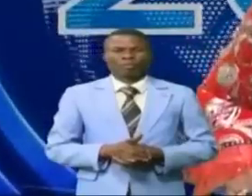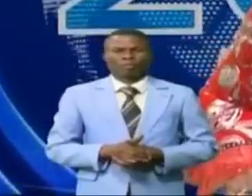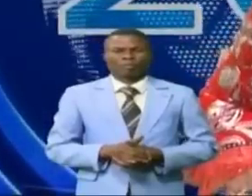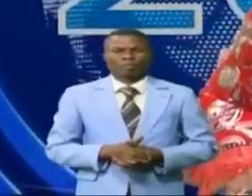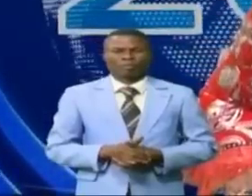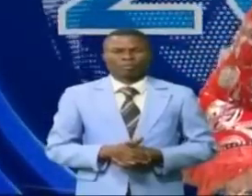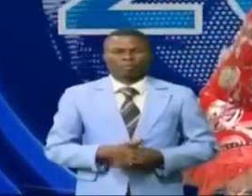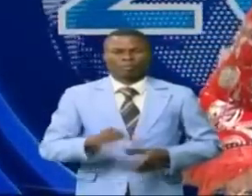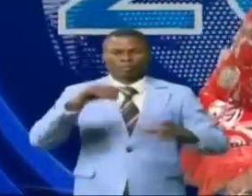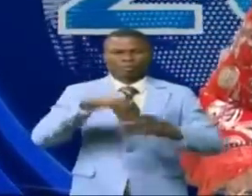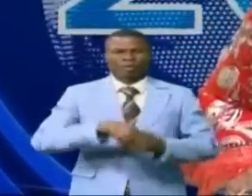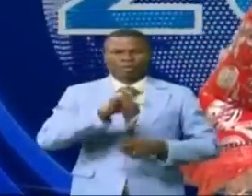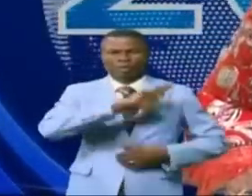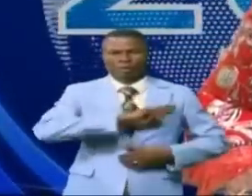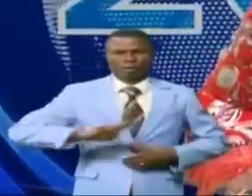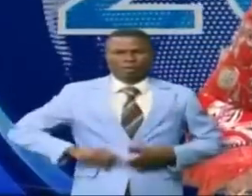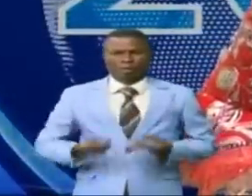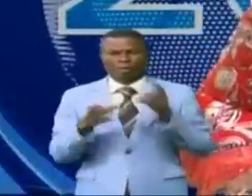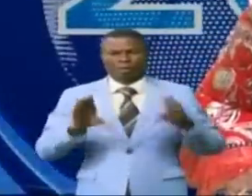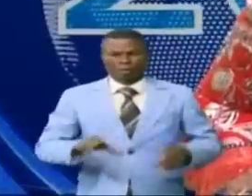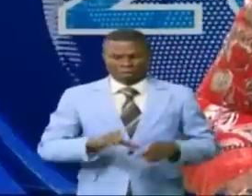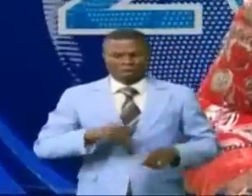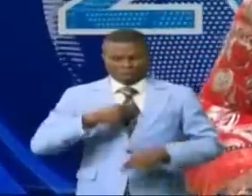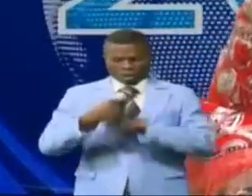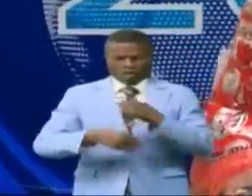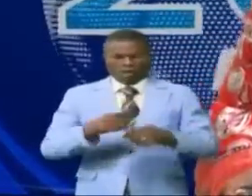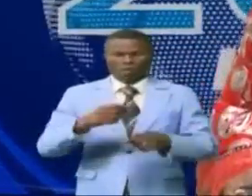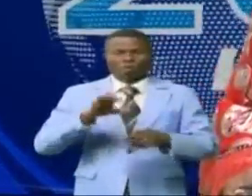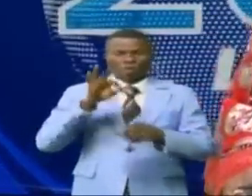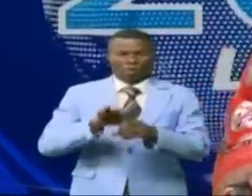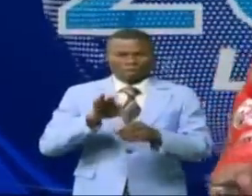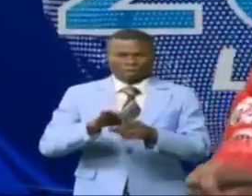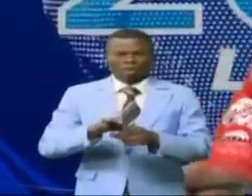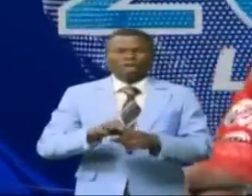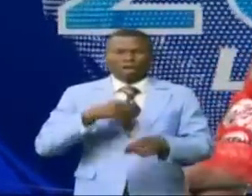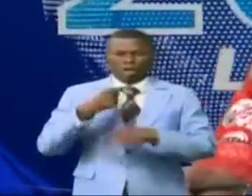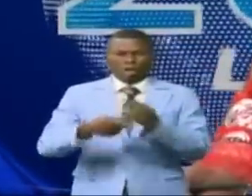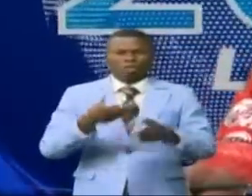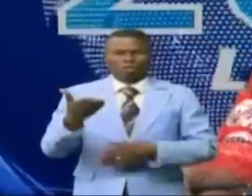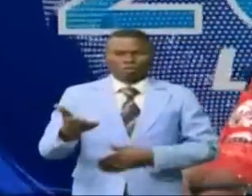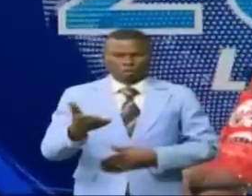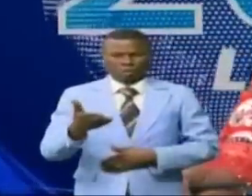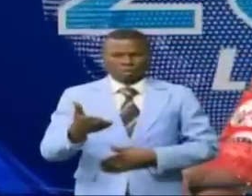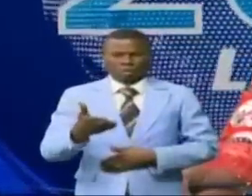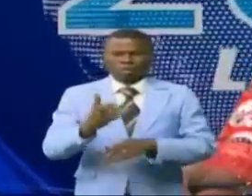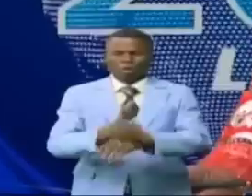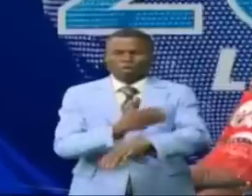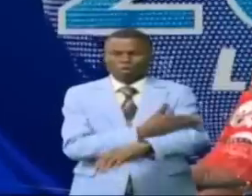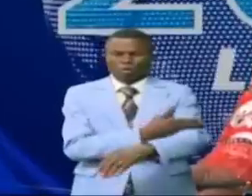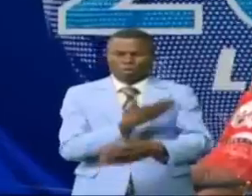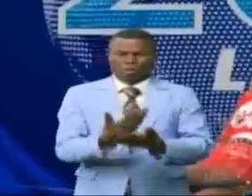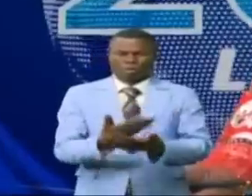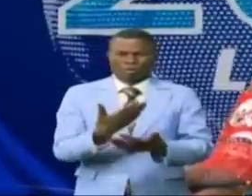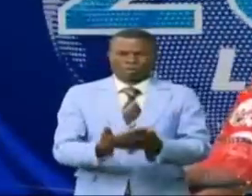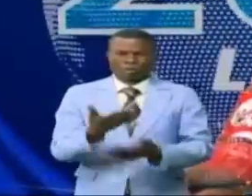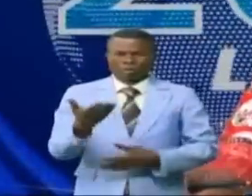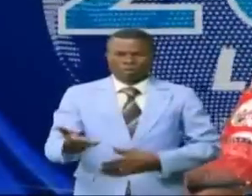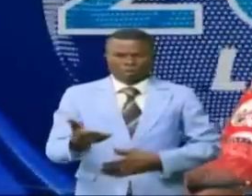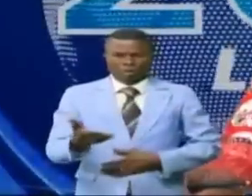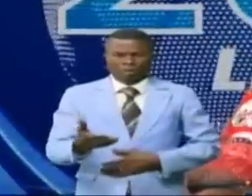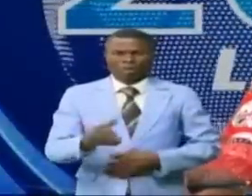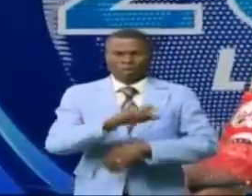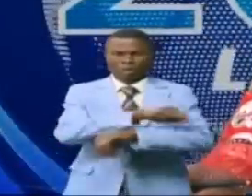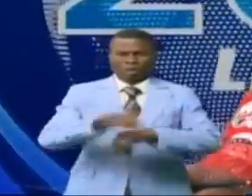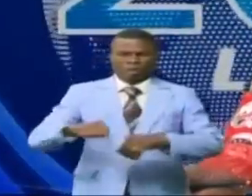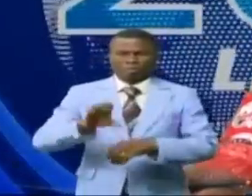Et en République démocratique du Congo, le train des élections a bel et bien quitté la gare et a pris effectivement une vitesse de croisière. La CENI